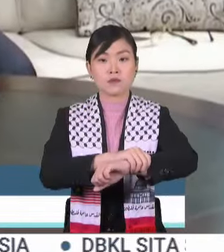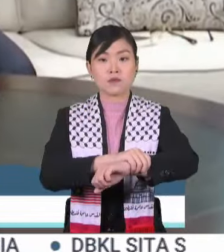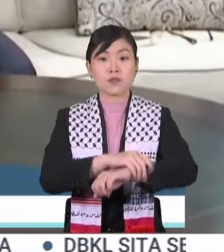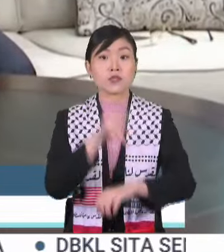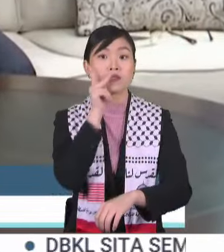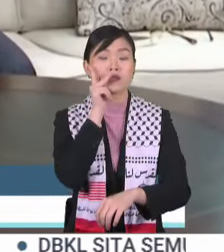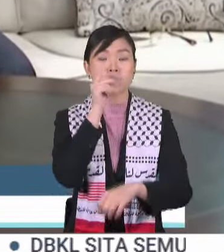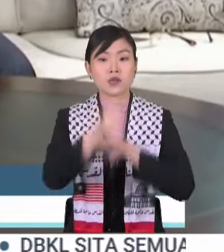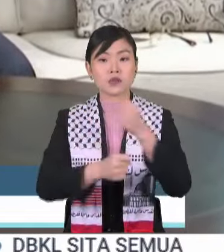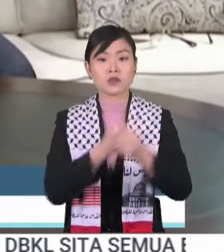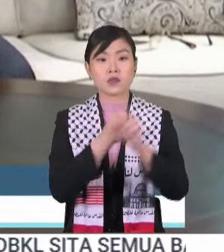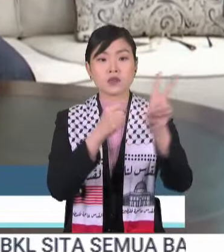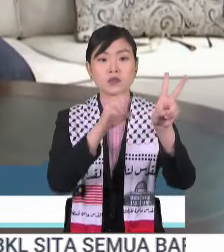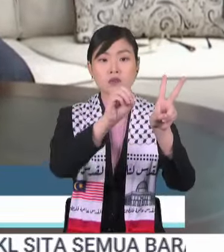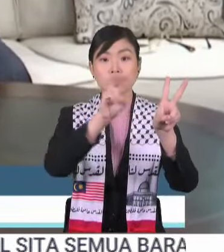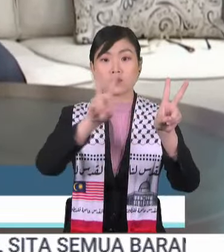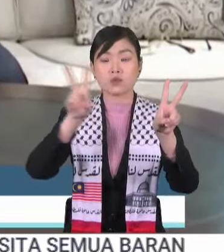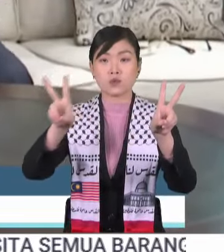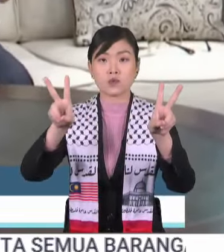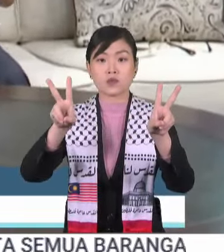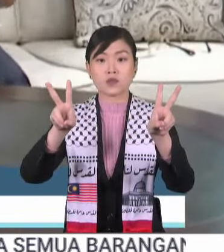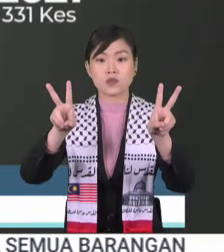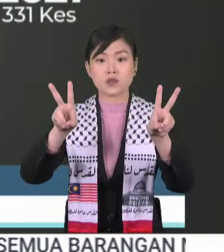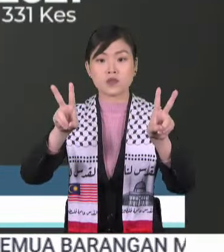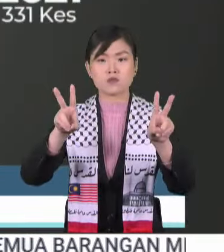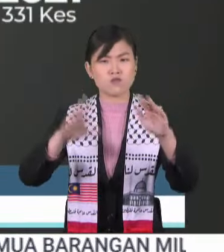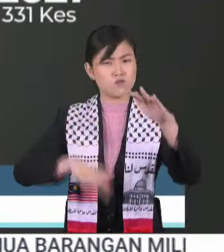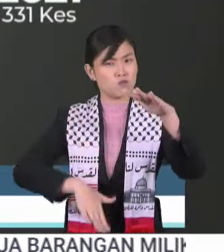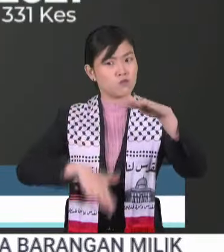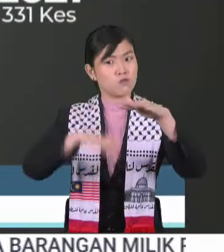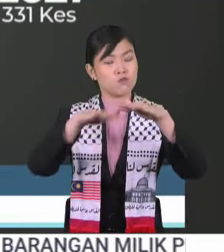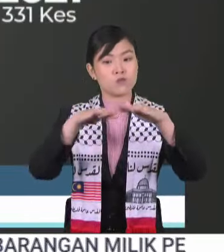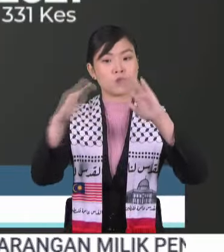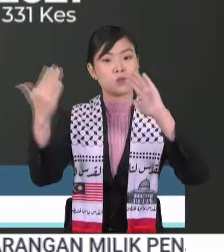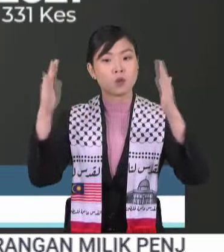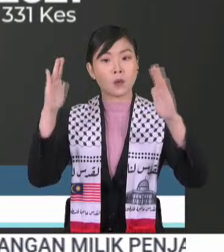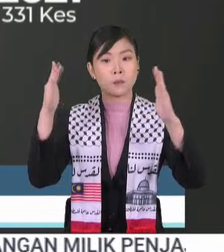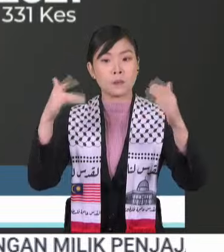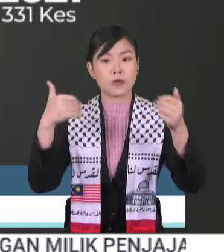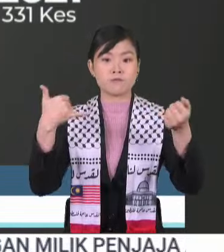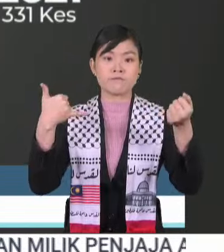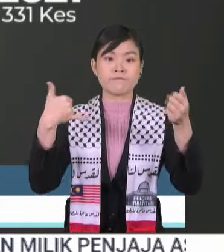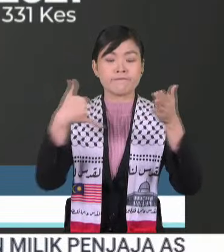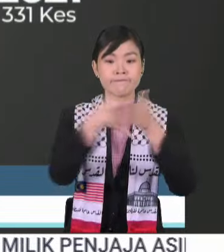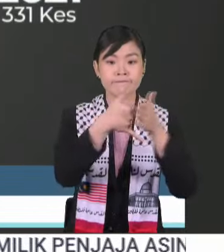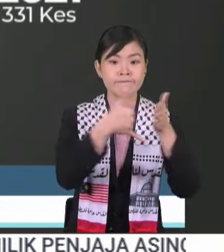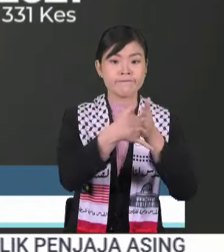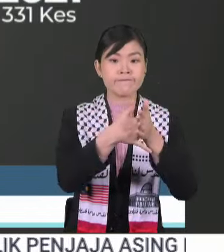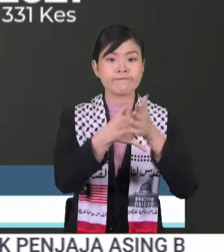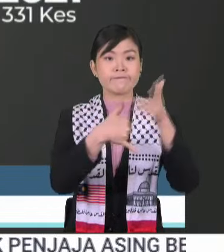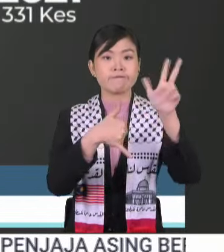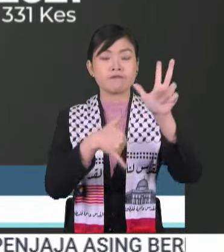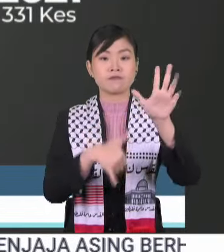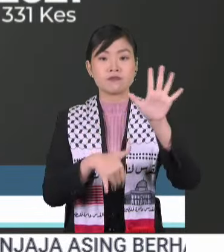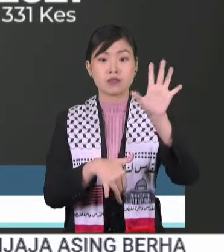sepanjang Tahun 2022 tertinggi membabitkan kes rogol 58 kes diikuti curi kenderaan